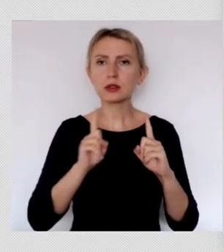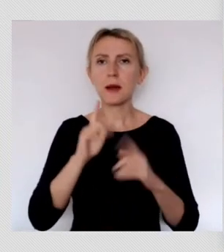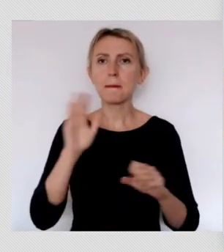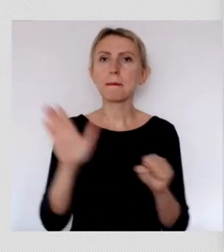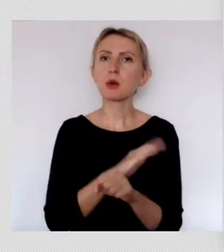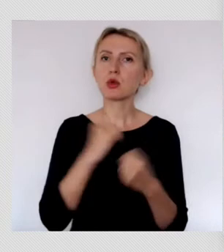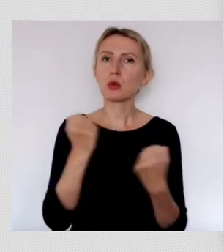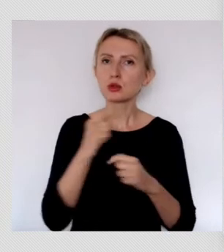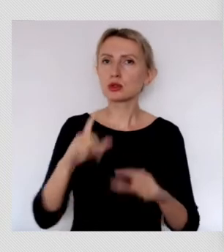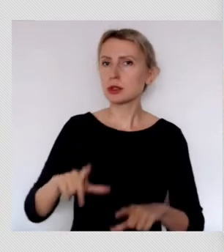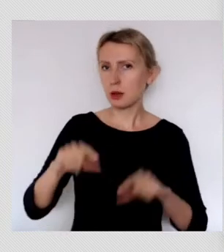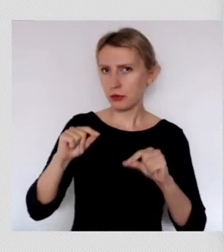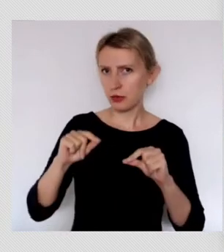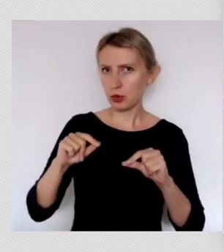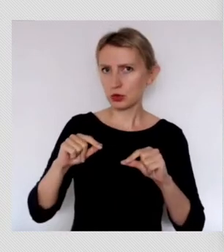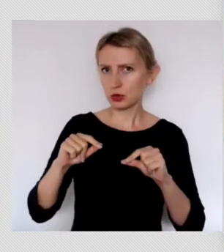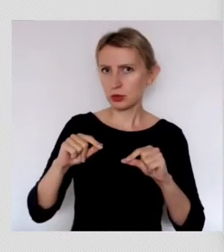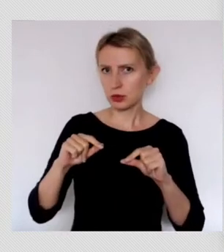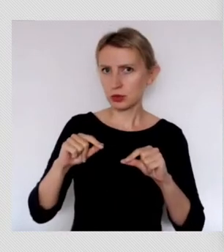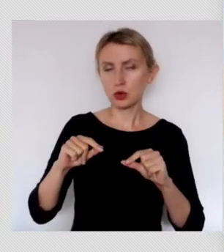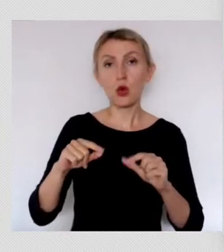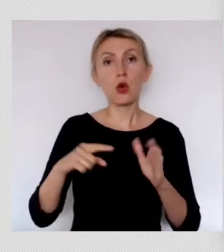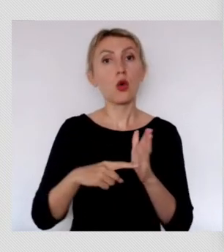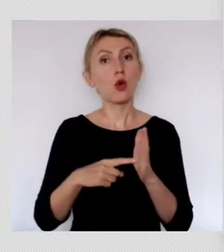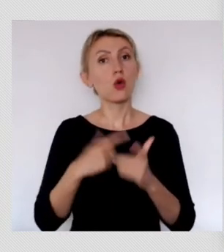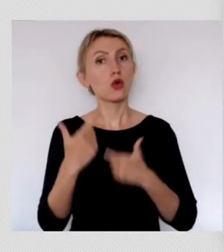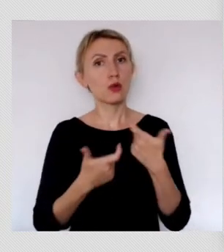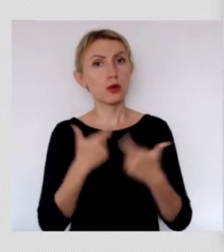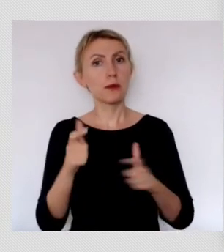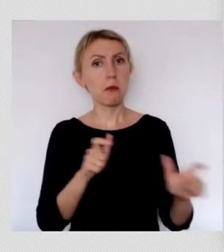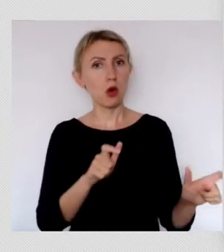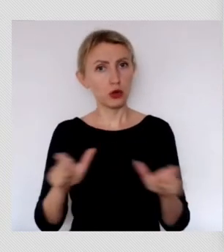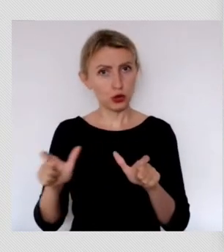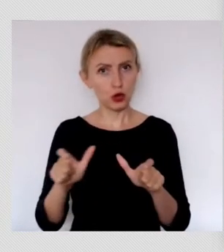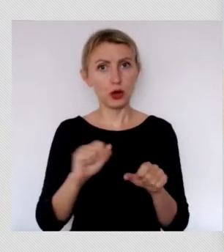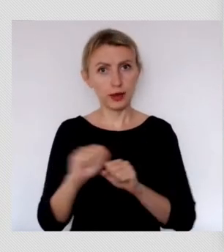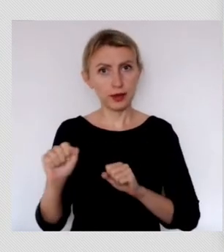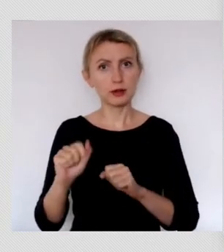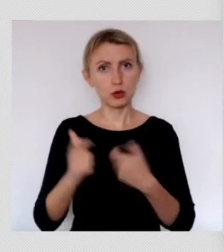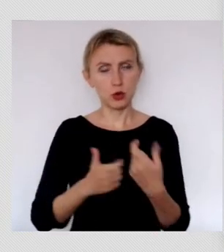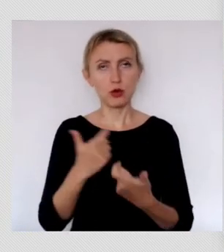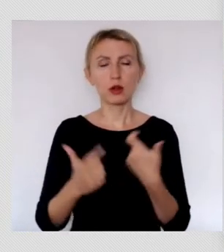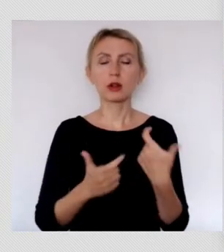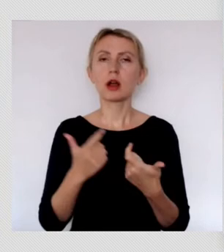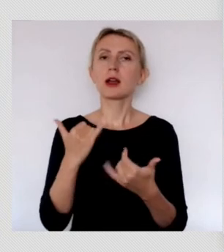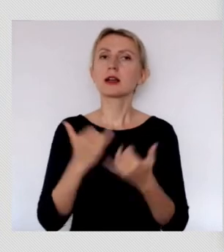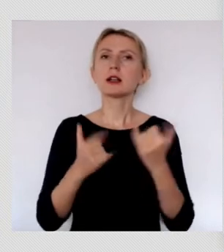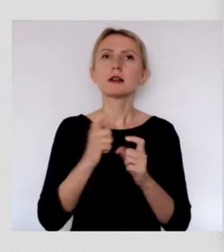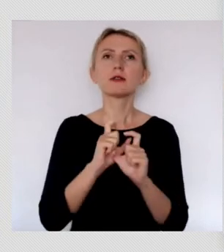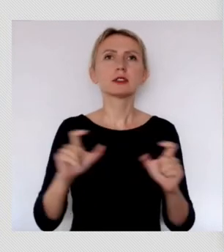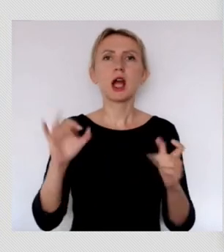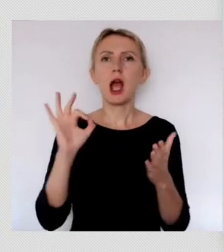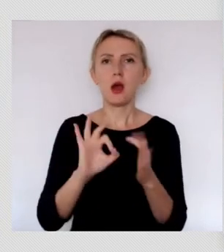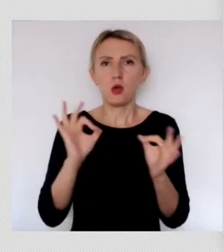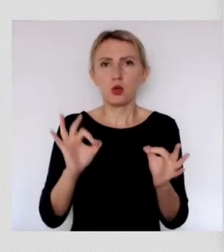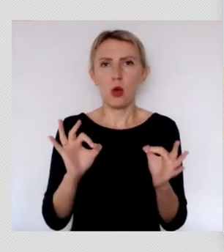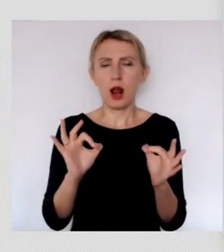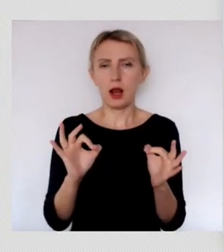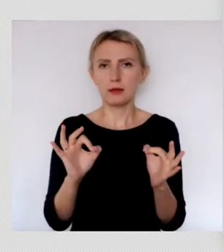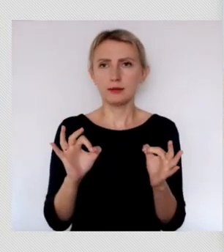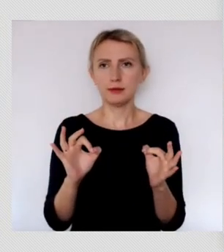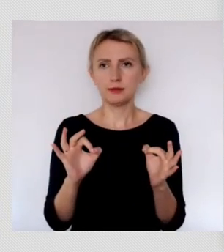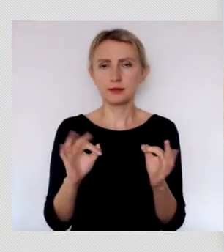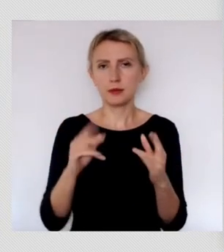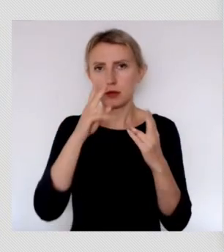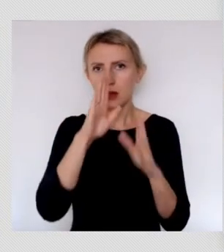pełnomocnikami wyborczymi, że o tym, że prowadzony jest monitoring, i jeśli w czasie aktualnym przedstawia